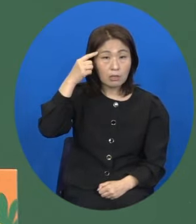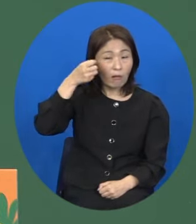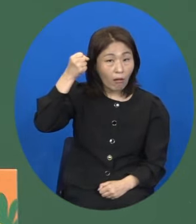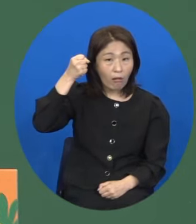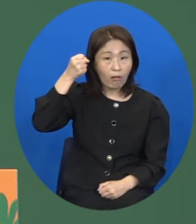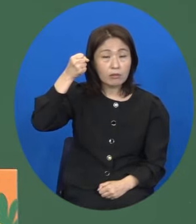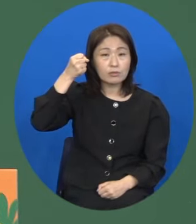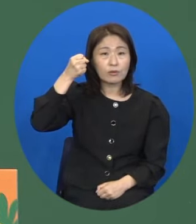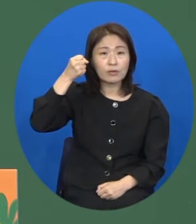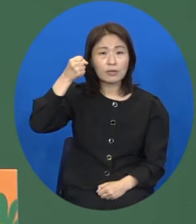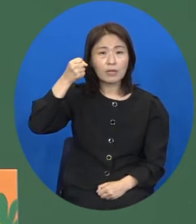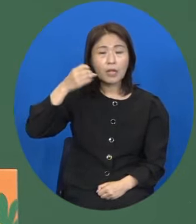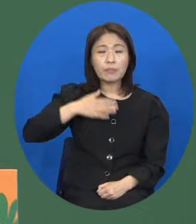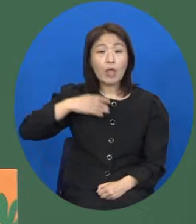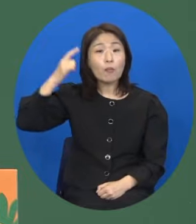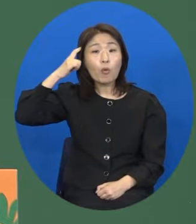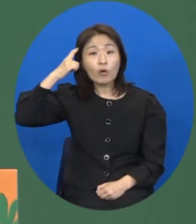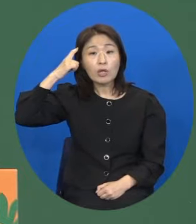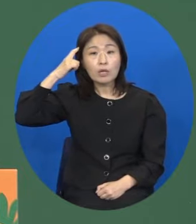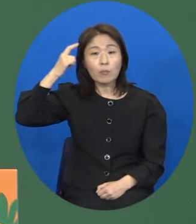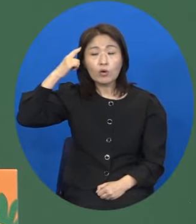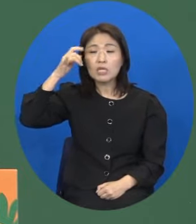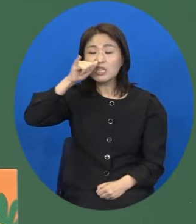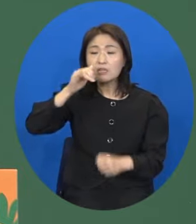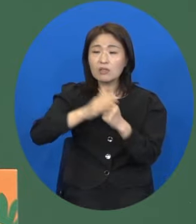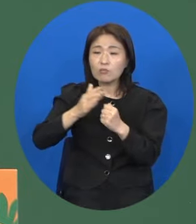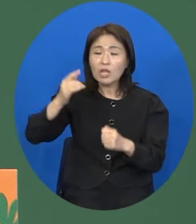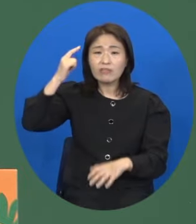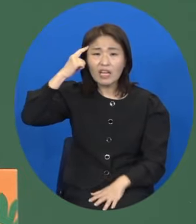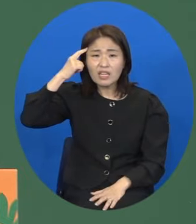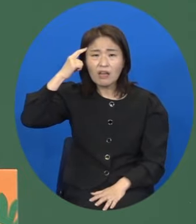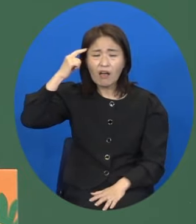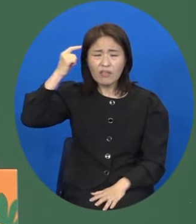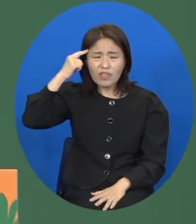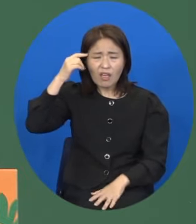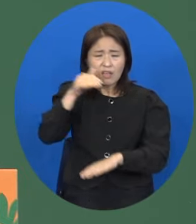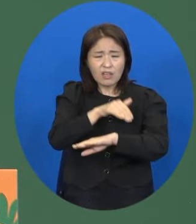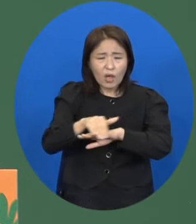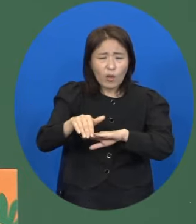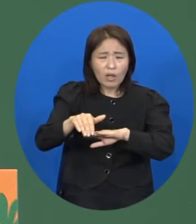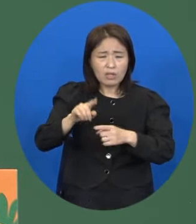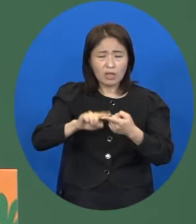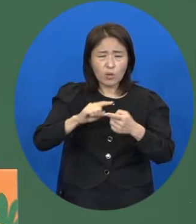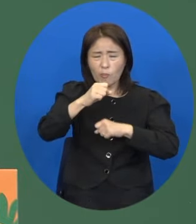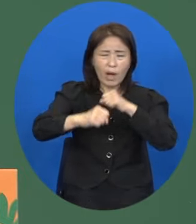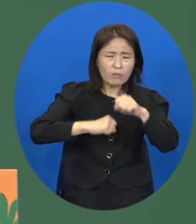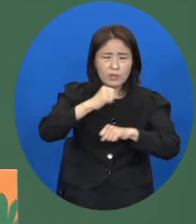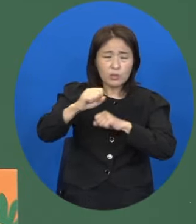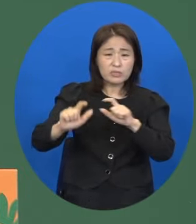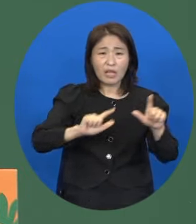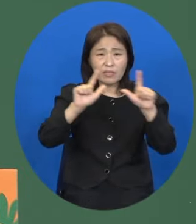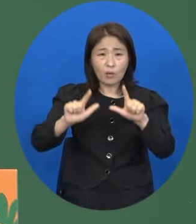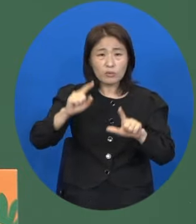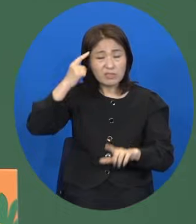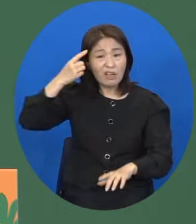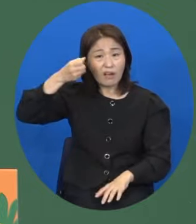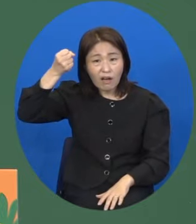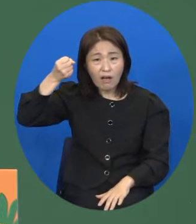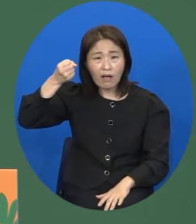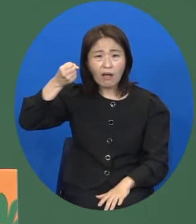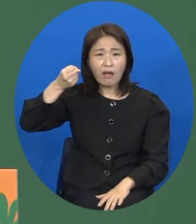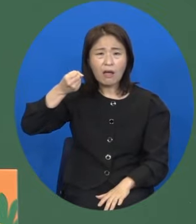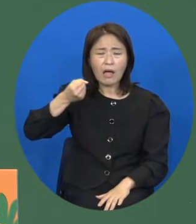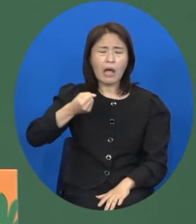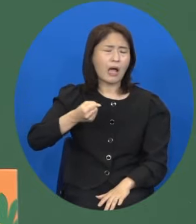생각합니다. 내 머리 가지고 내가 생각하고 계획하고 계산해서 살아간다고 생각합니다. 그러나 그렇지 않다는